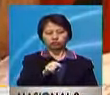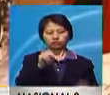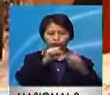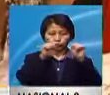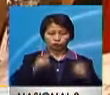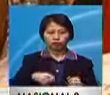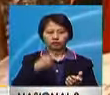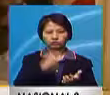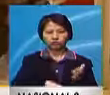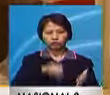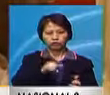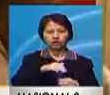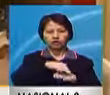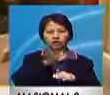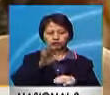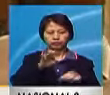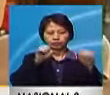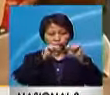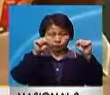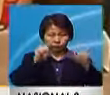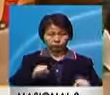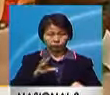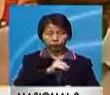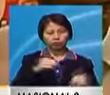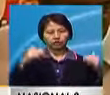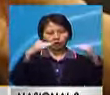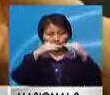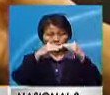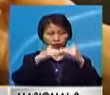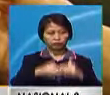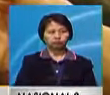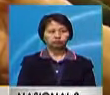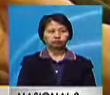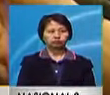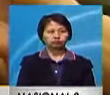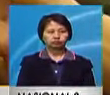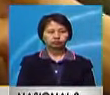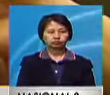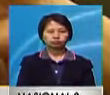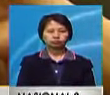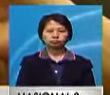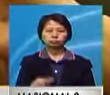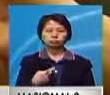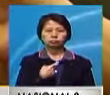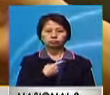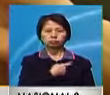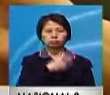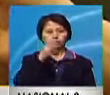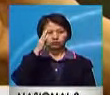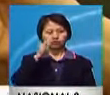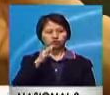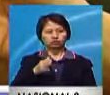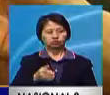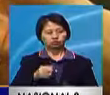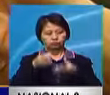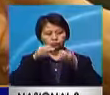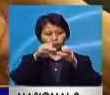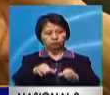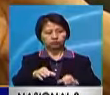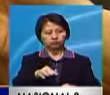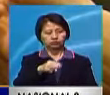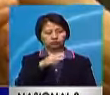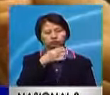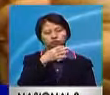sistem percukaian yang lebih sistematik dan adil. The fact that we were proactive in implementing